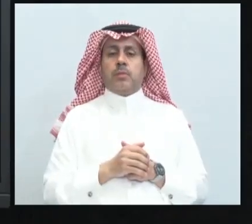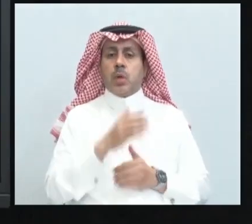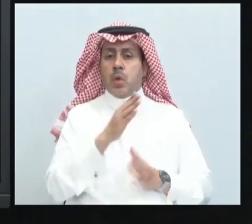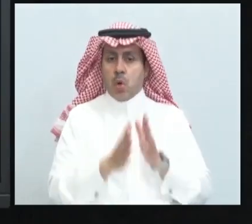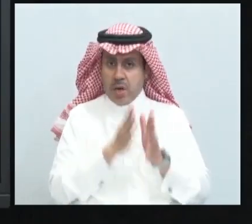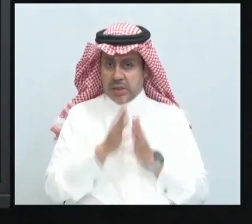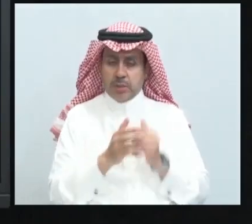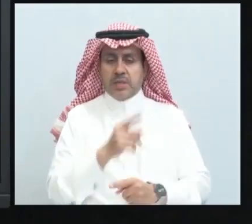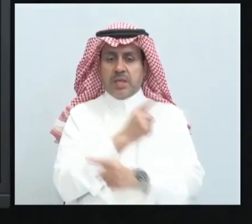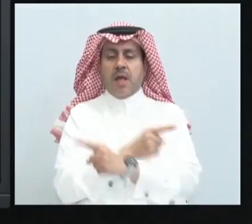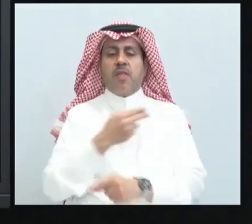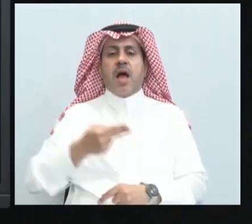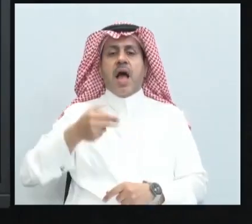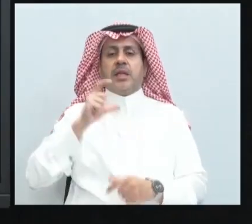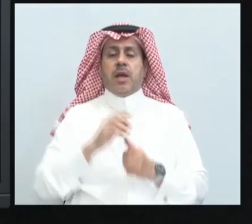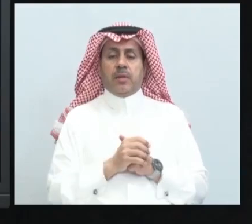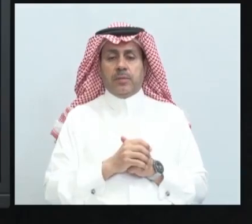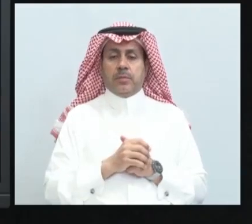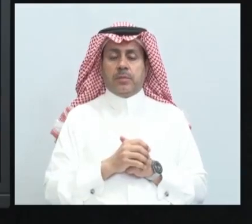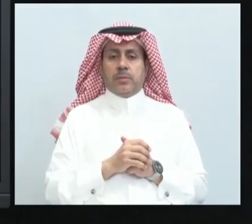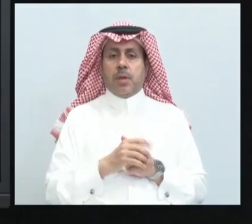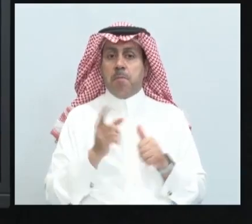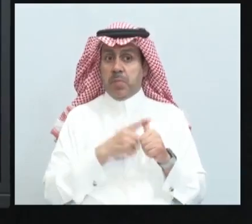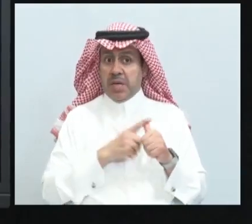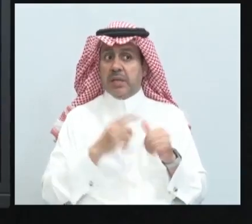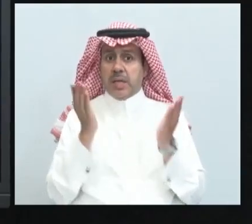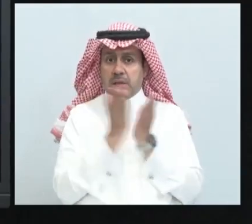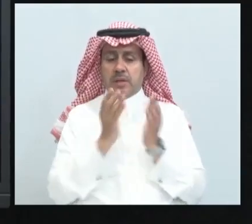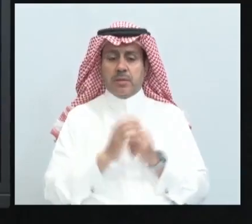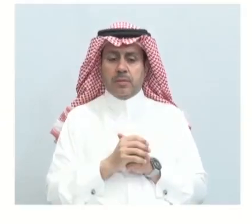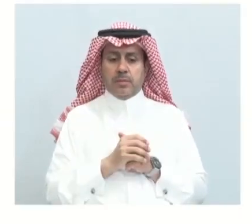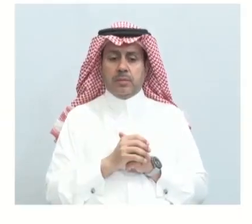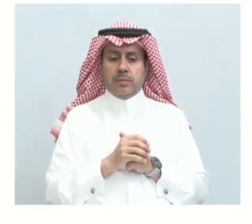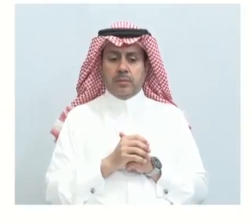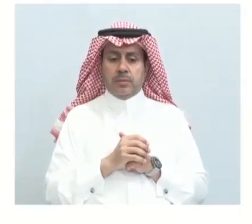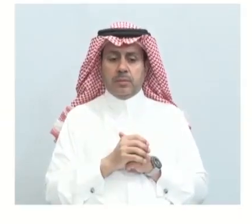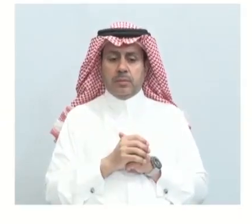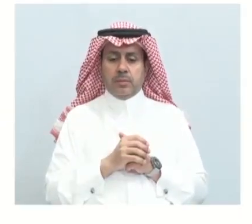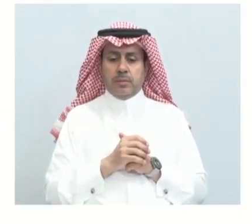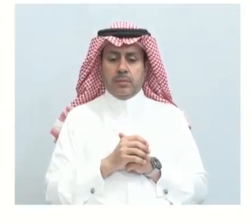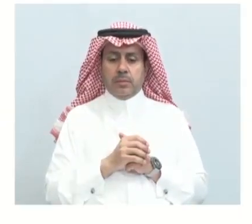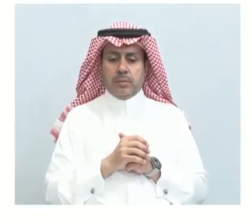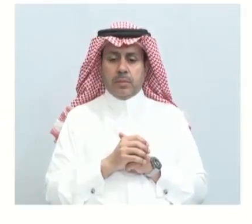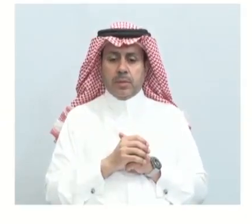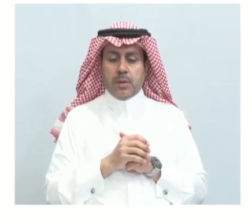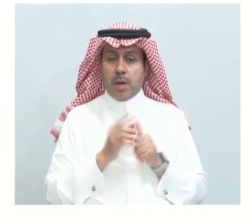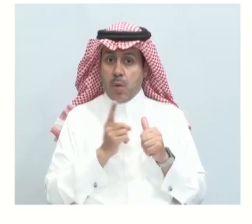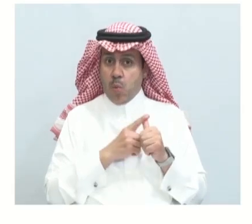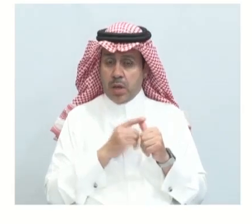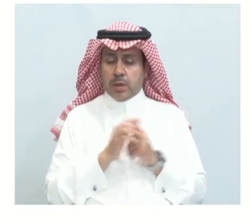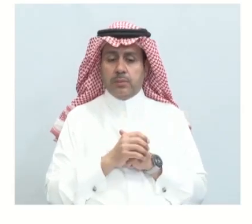عادل السويلم والى بطاقه درسنا لهذا اليوم اولا